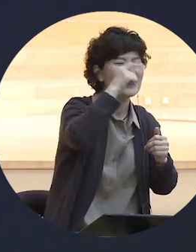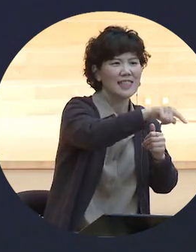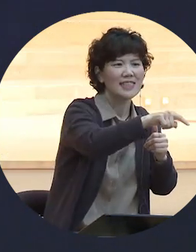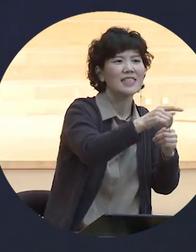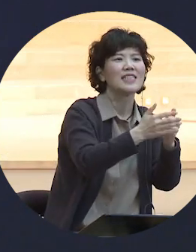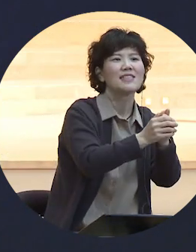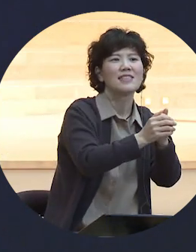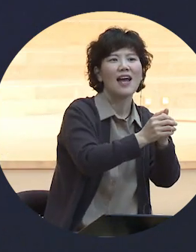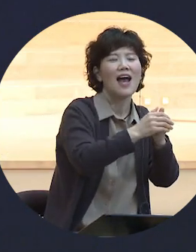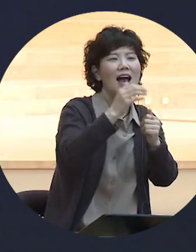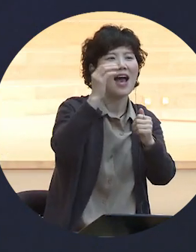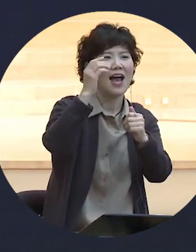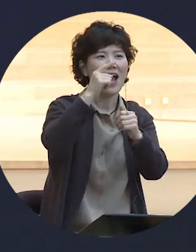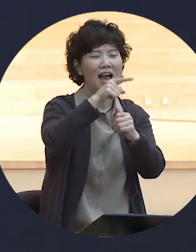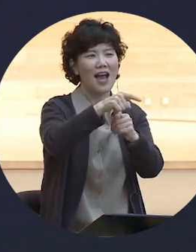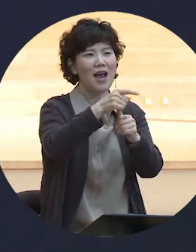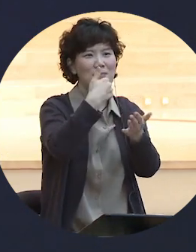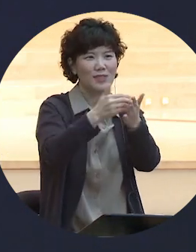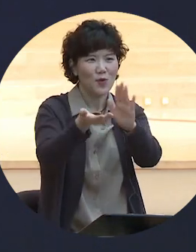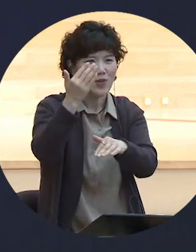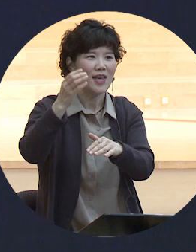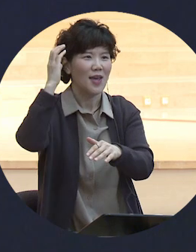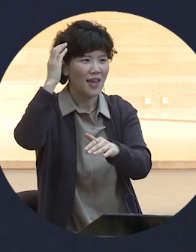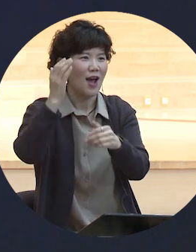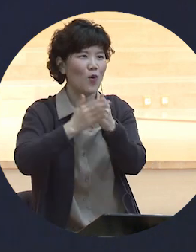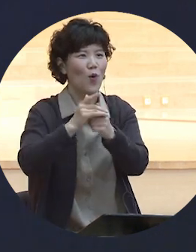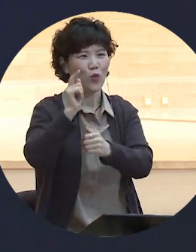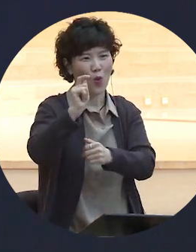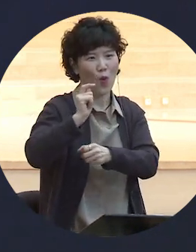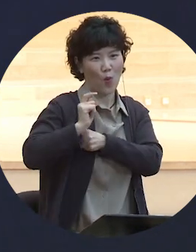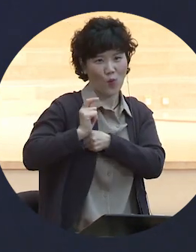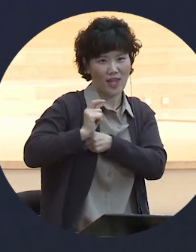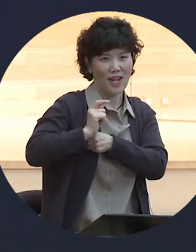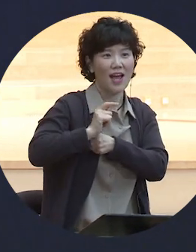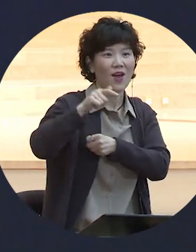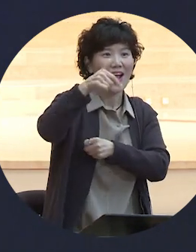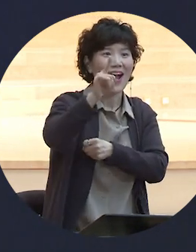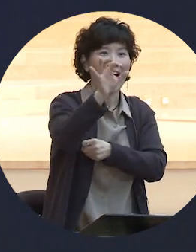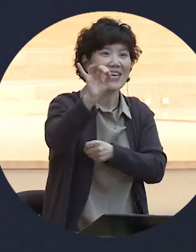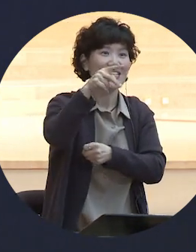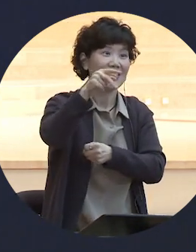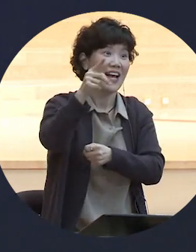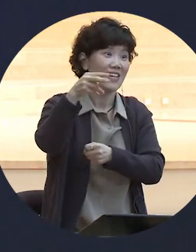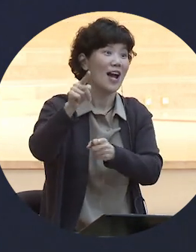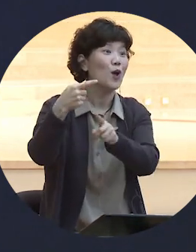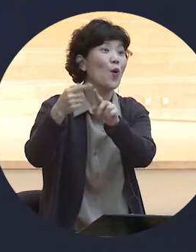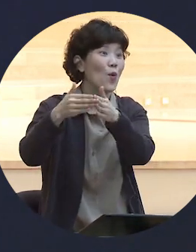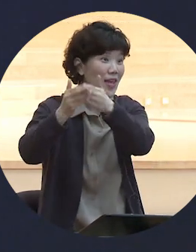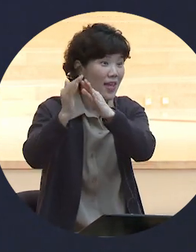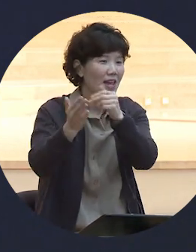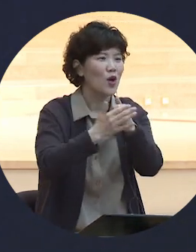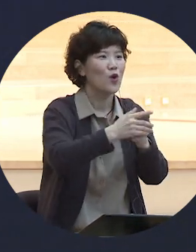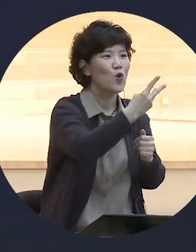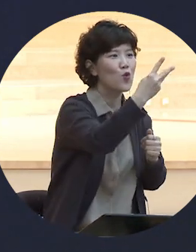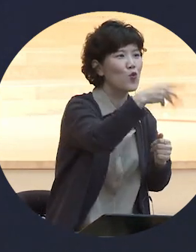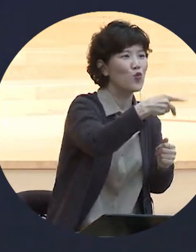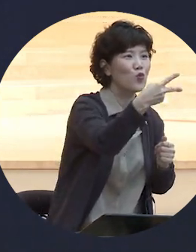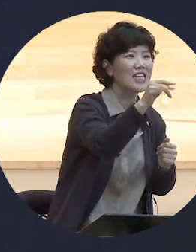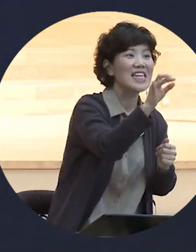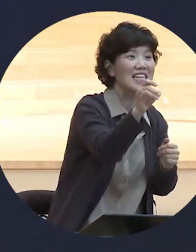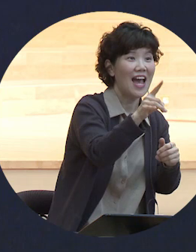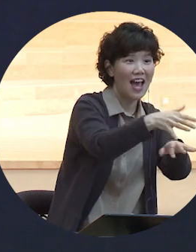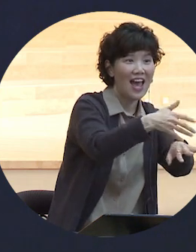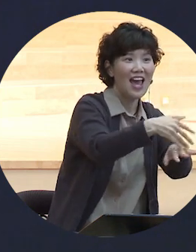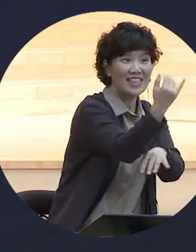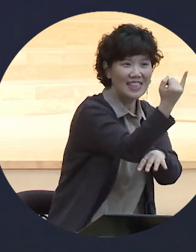위에 이디오피아 교회가 세워졌고, 고넬료의 믿음의 반석 위에 가이사라 교회가 세워졌습니다. 루디아의 믿음의 반석 위에